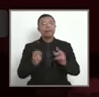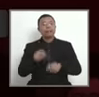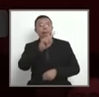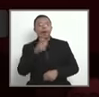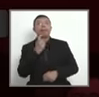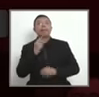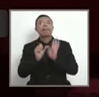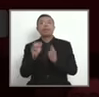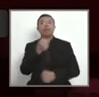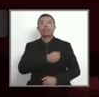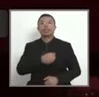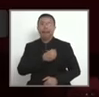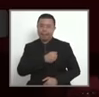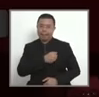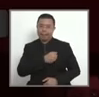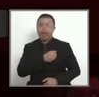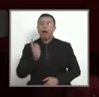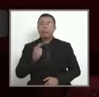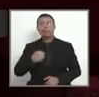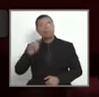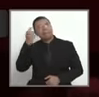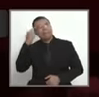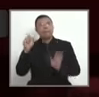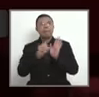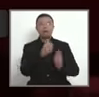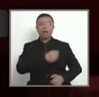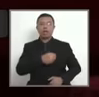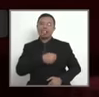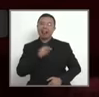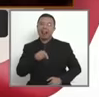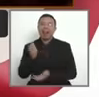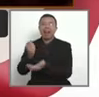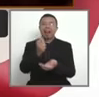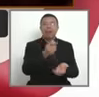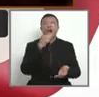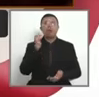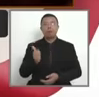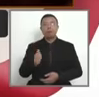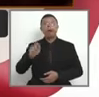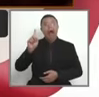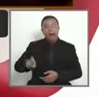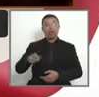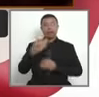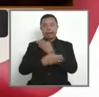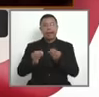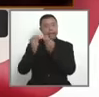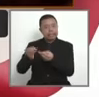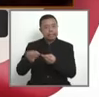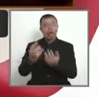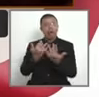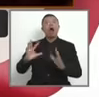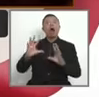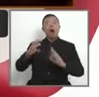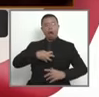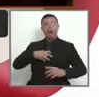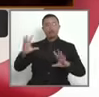negara itu adalah uang rakyat karena negara itu kan pemerintah penguasa rakyat dan kemudian wilayah jadi satu